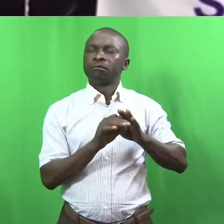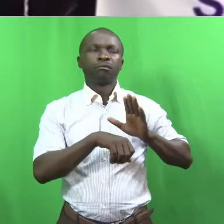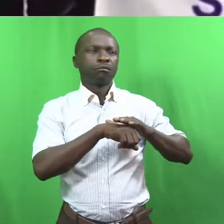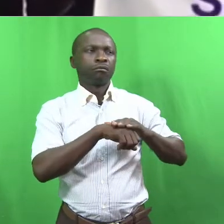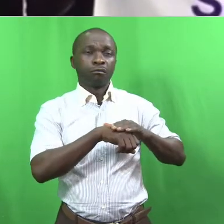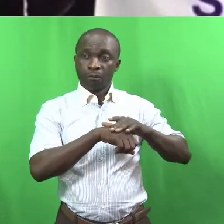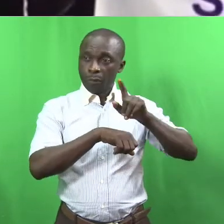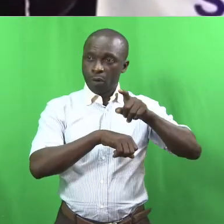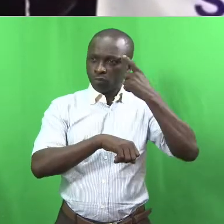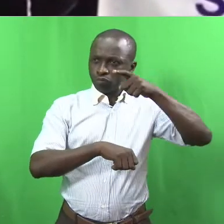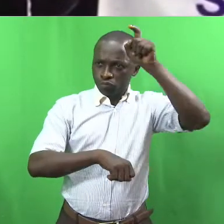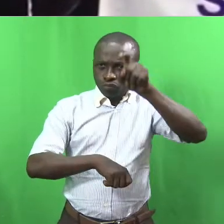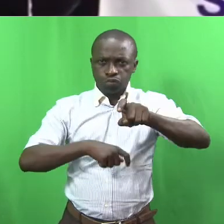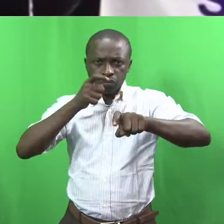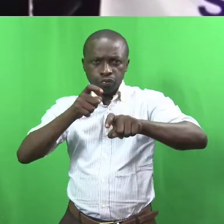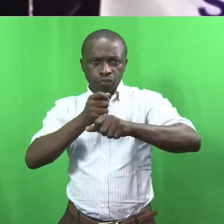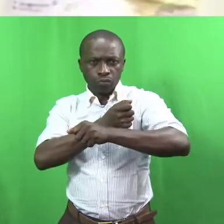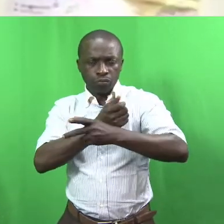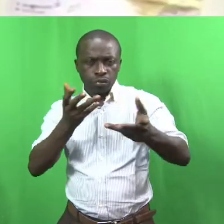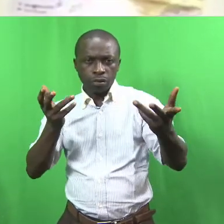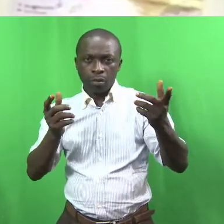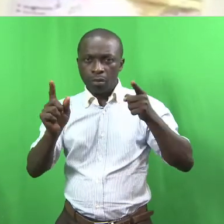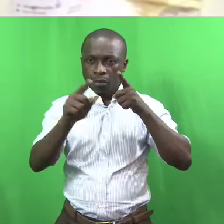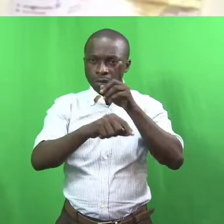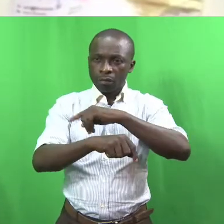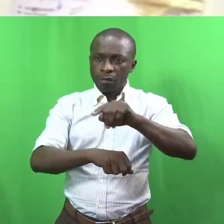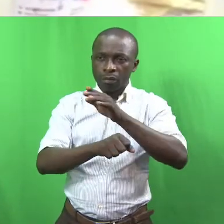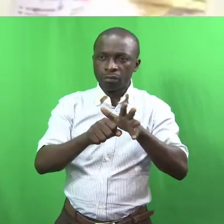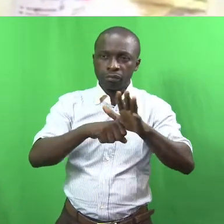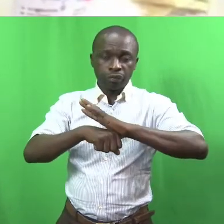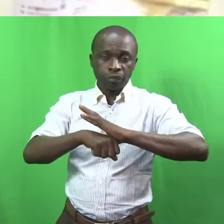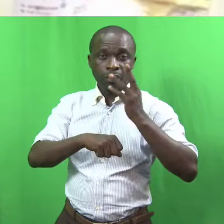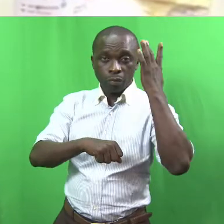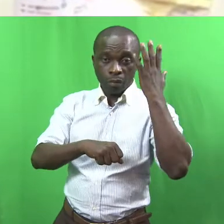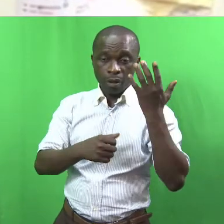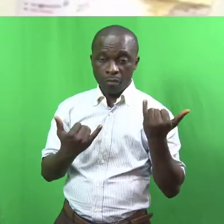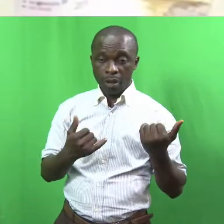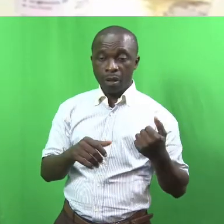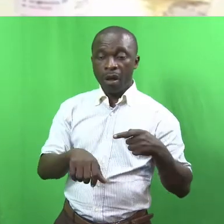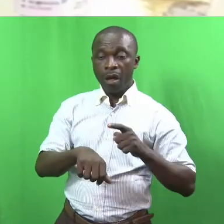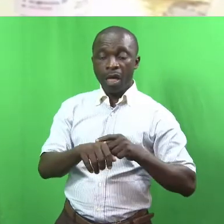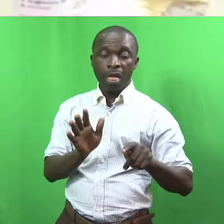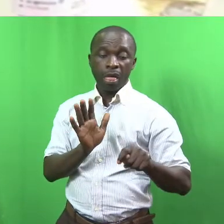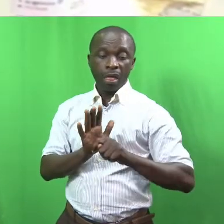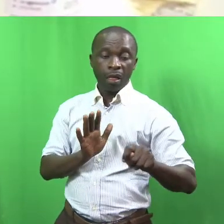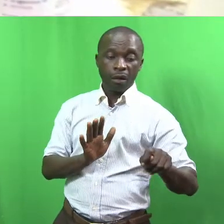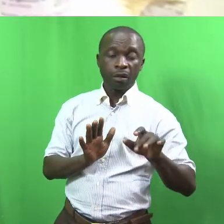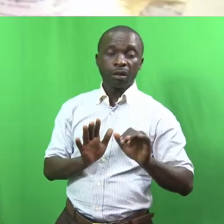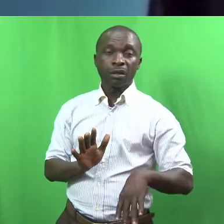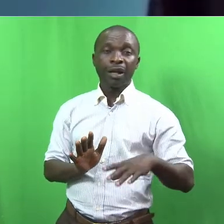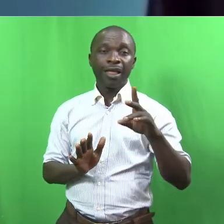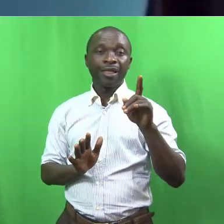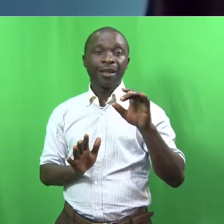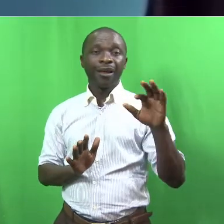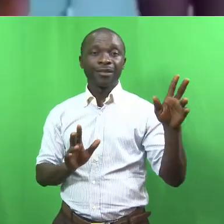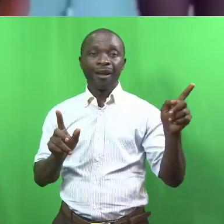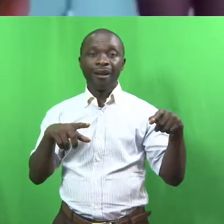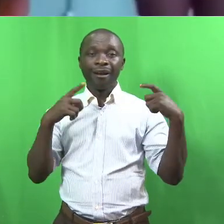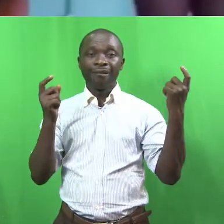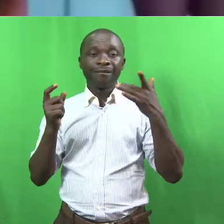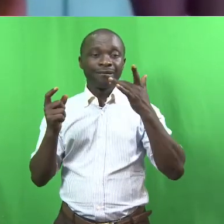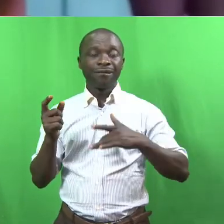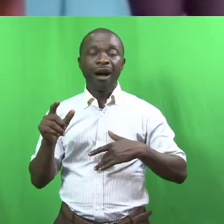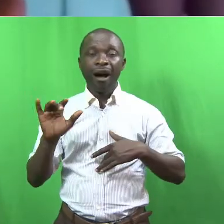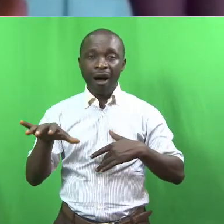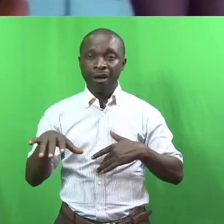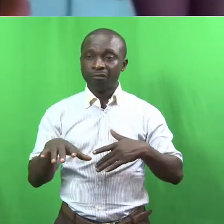mesures barrières afin de protéger les Camerounais pendant cette période de fête de fin d'année, quand on connaît le degré d'insouciance des Camerounais face à cette pandémie